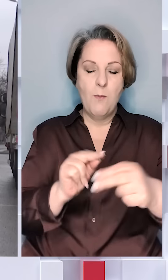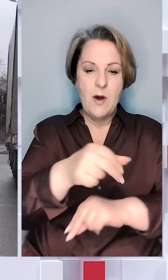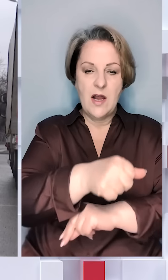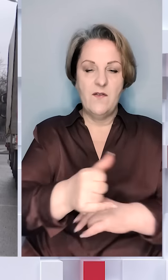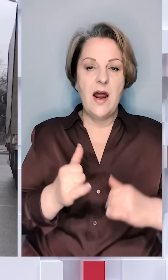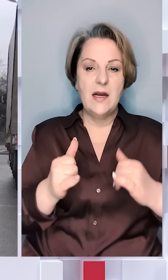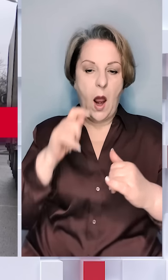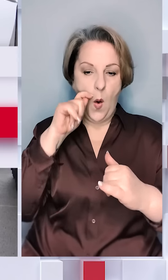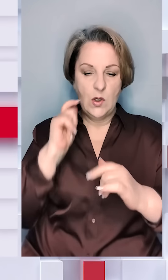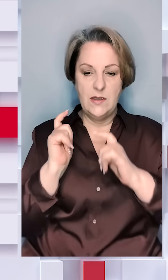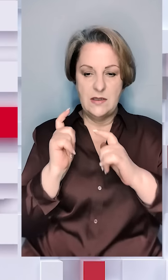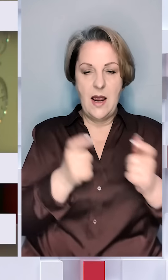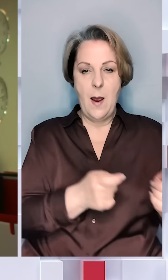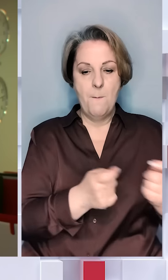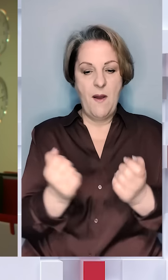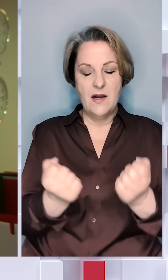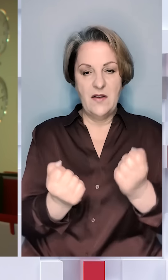українських перевізників.